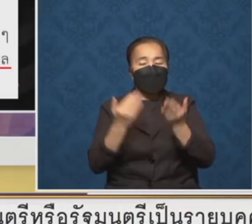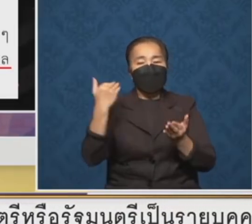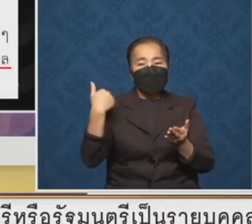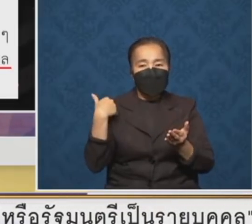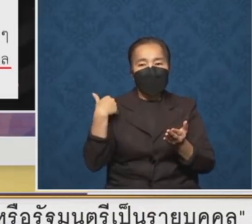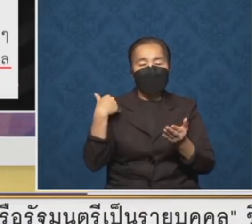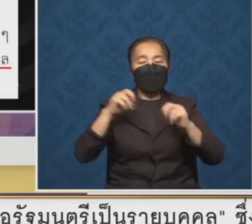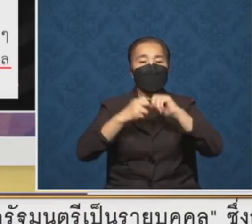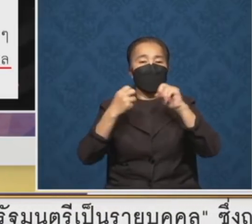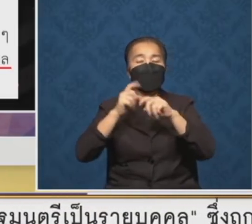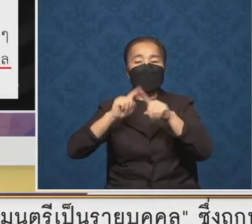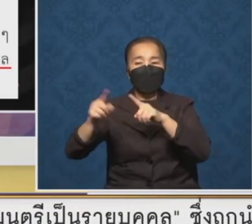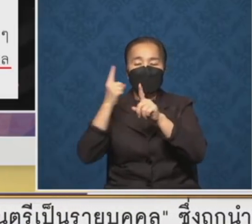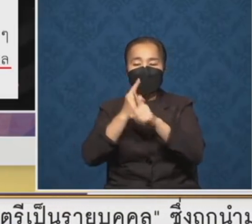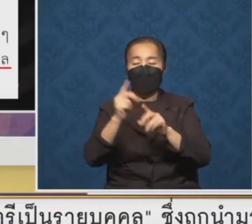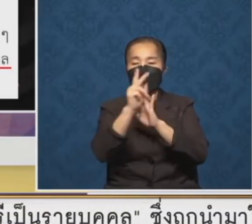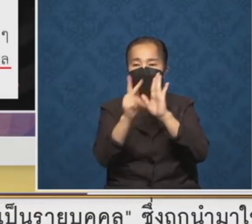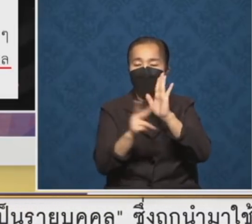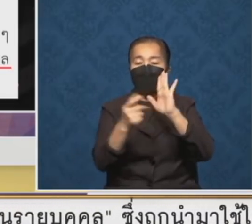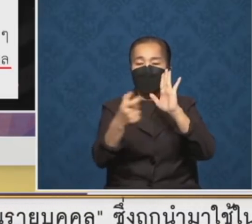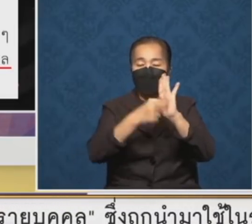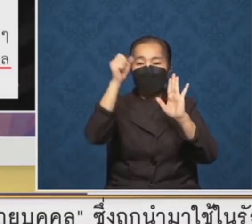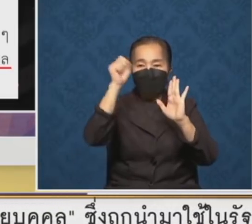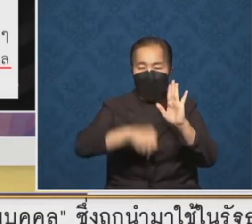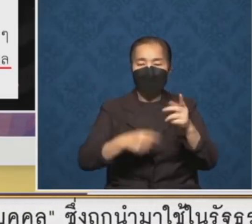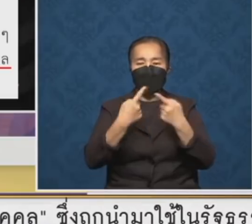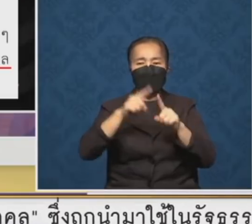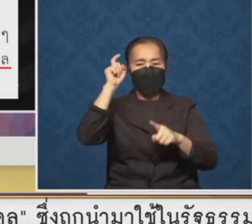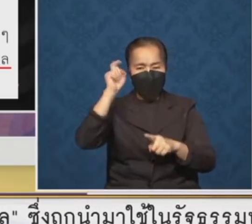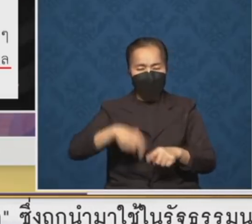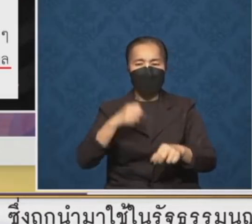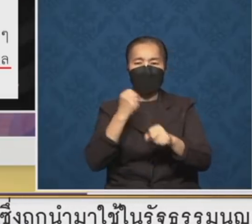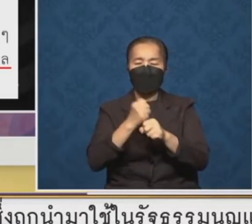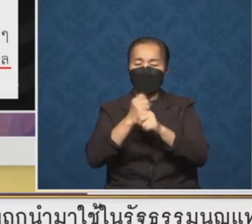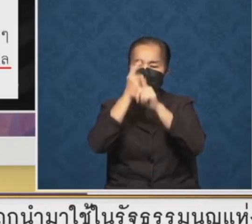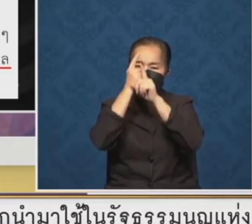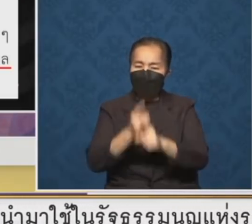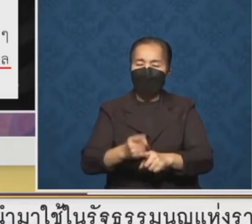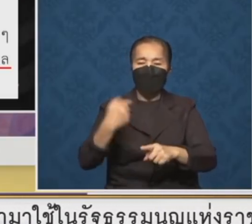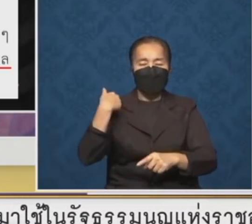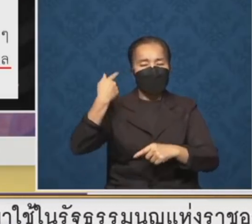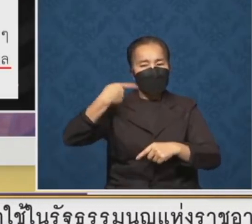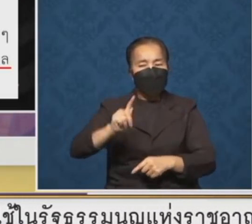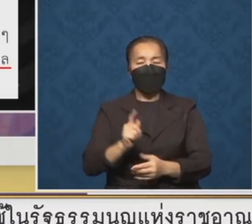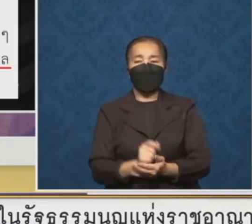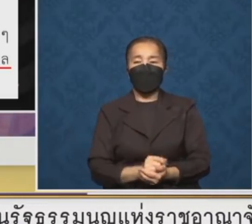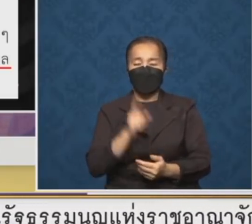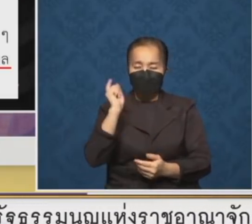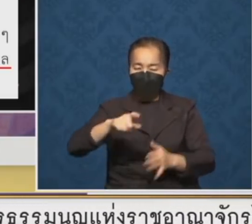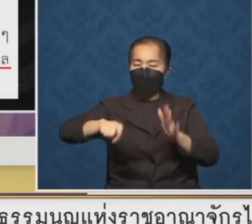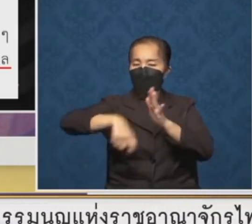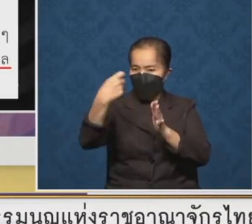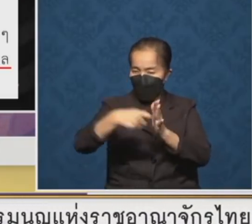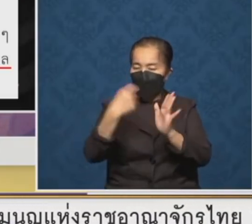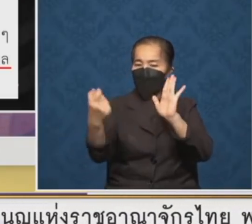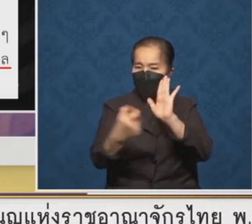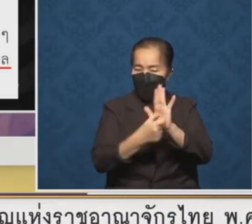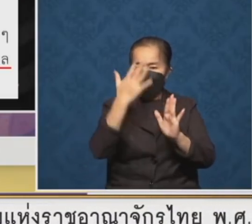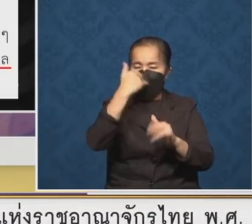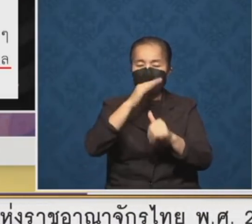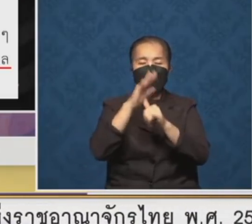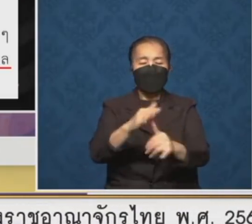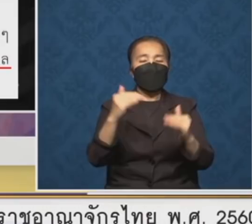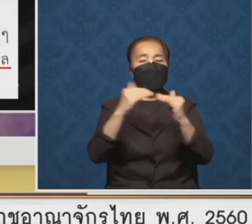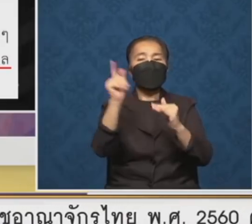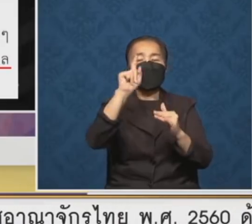ฎหมายบัญญัติแต่ก็ต้องทำเท่าที่จำเป็นเพื่อประโยชน์สาธารณะเท่านั้นและต้องระบุเหตุผลความจำเป็นในการจำกัดสิทธิเสรีภ